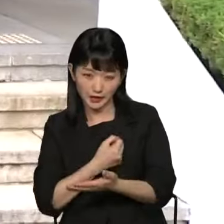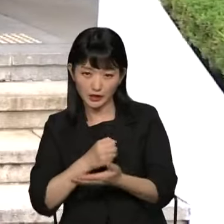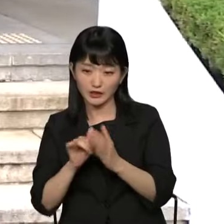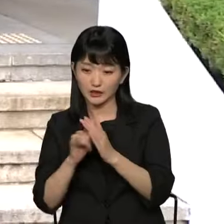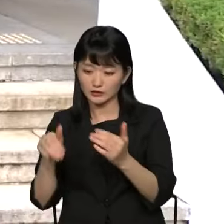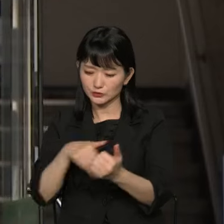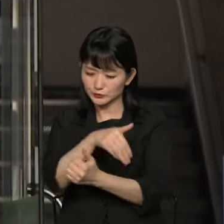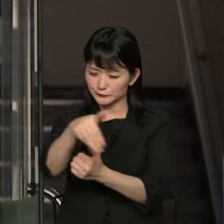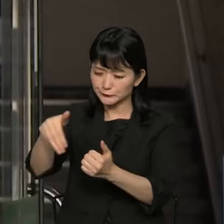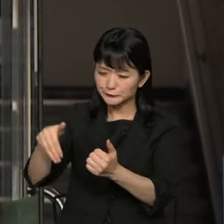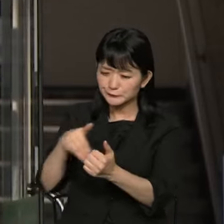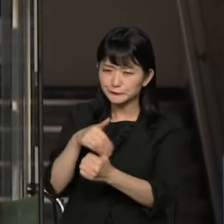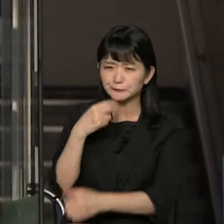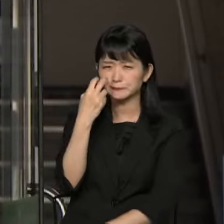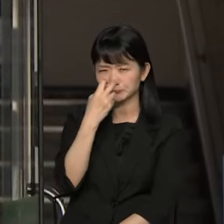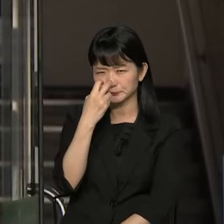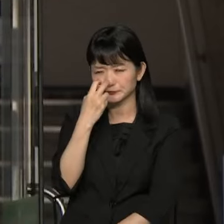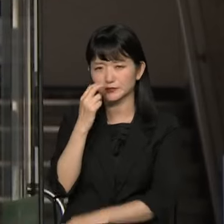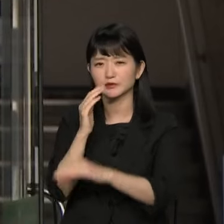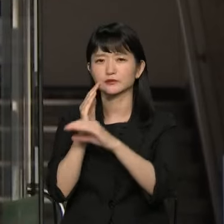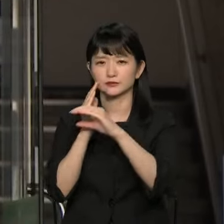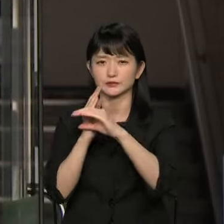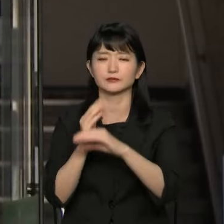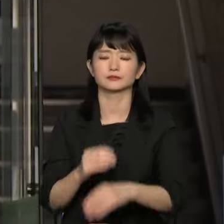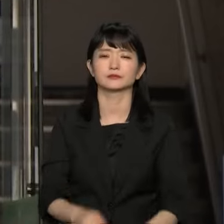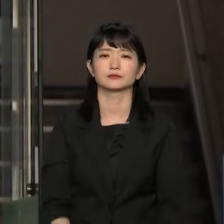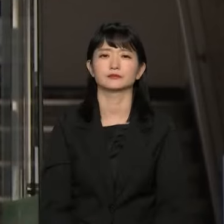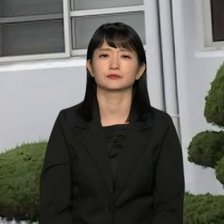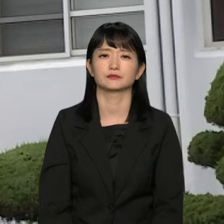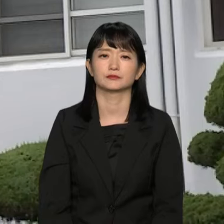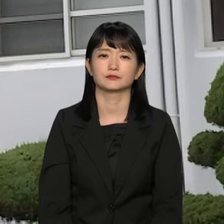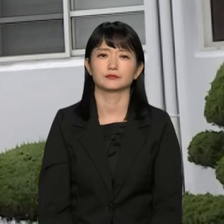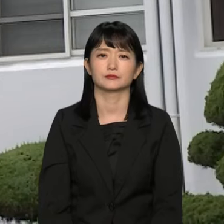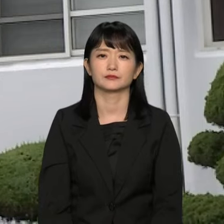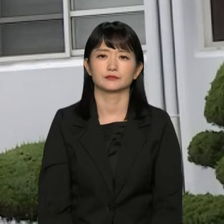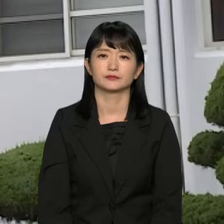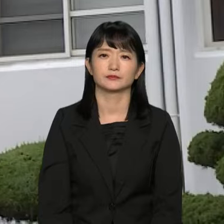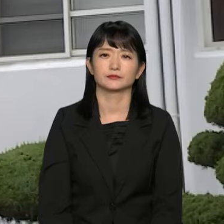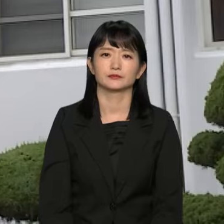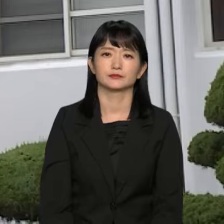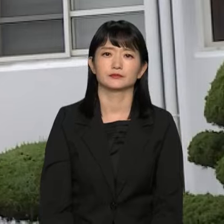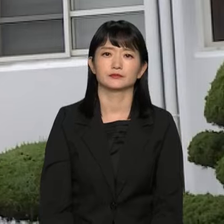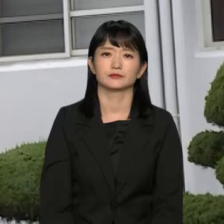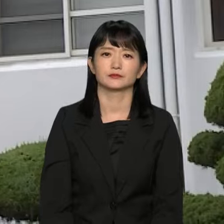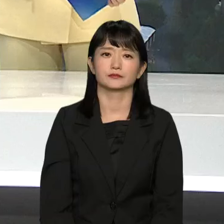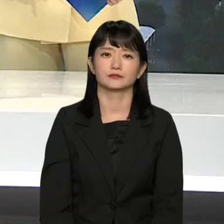가족과 주변인 등을 상대로 수사를 벌이고 있습니다. JTBC 김일환입니다.